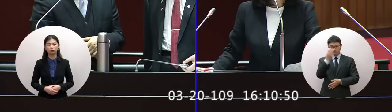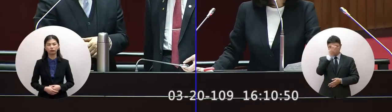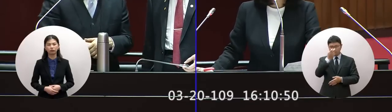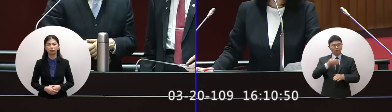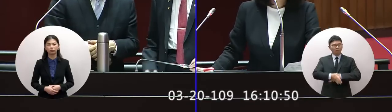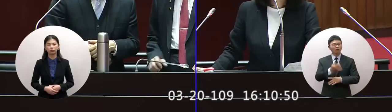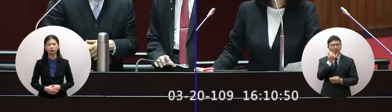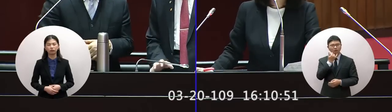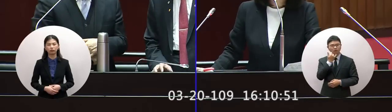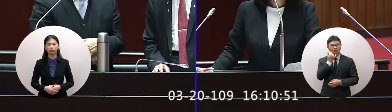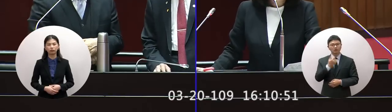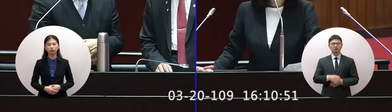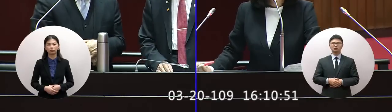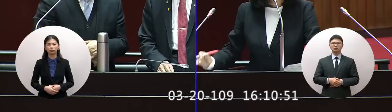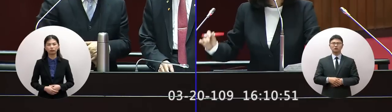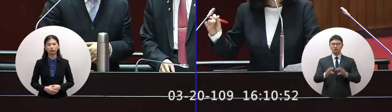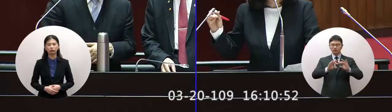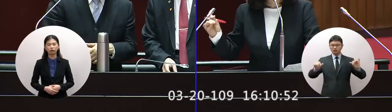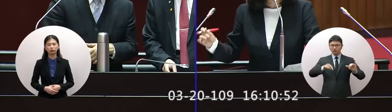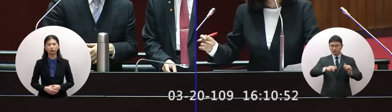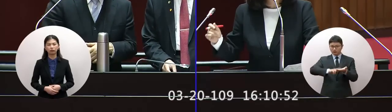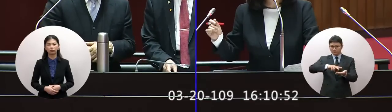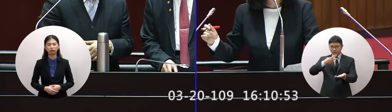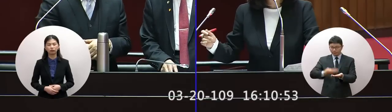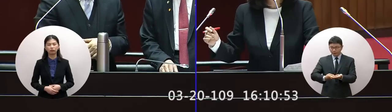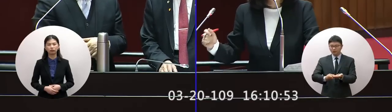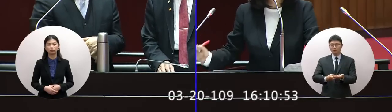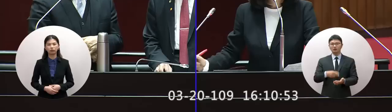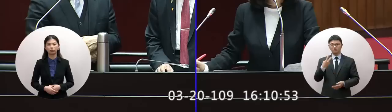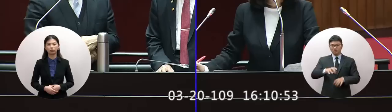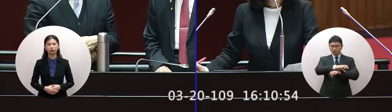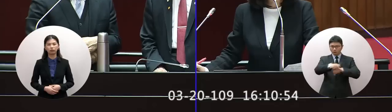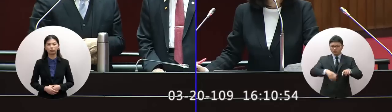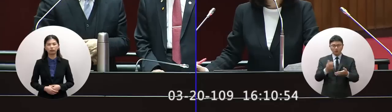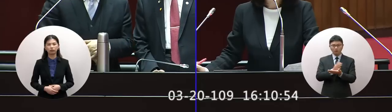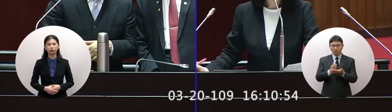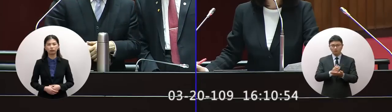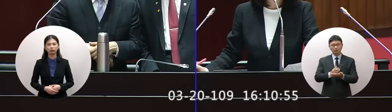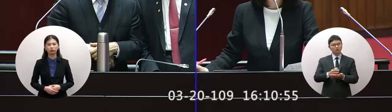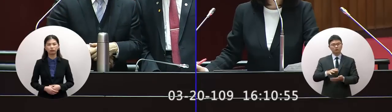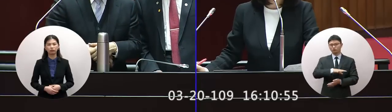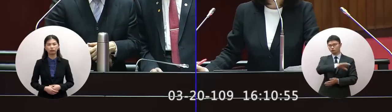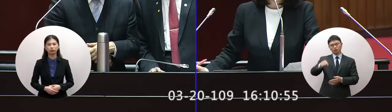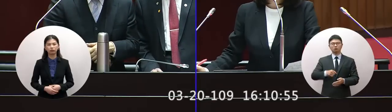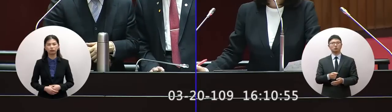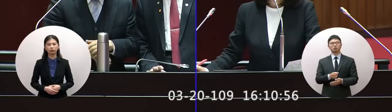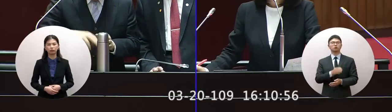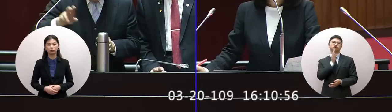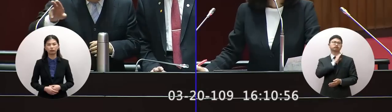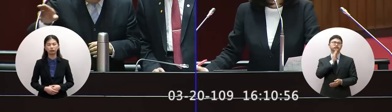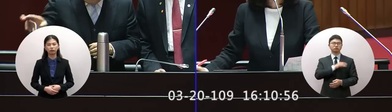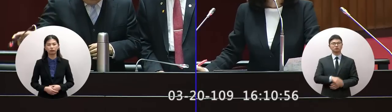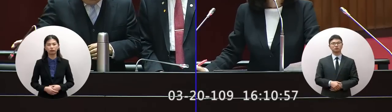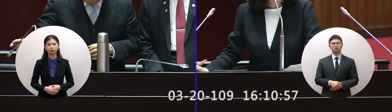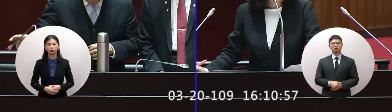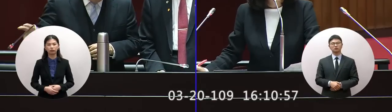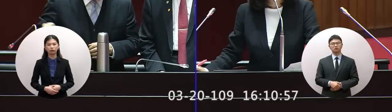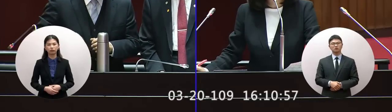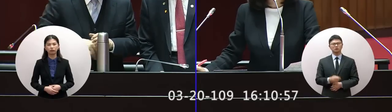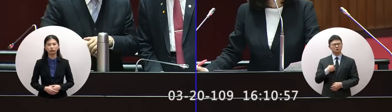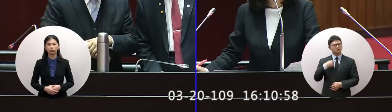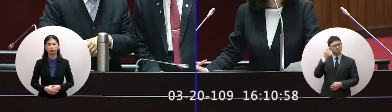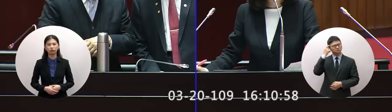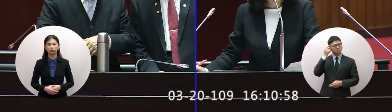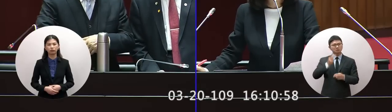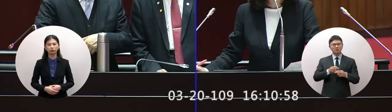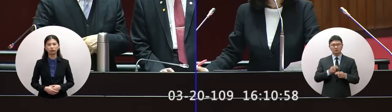样一来呢，变更地目还有所谓的环境评估都全部规避掉了。我相信大家也都